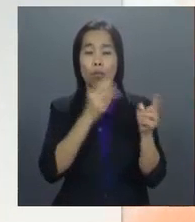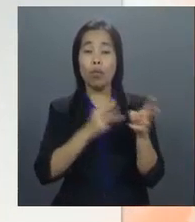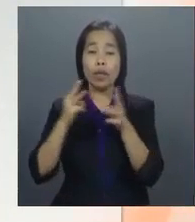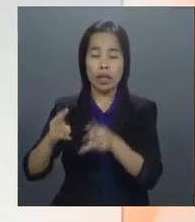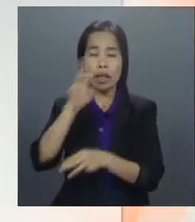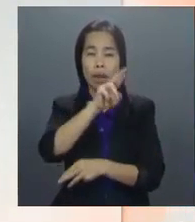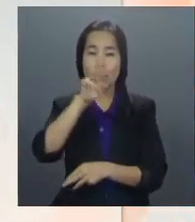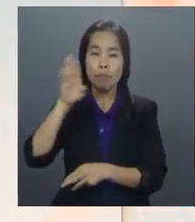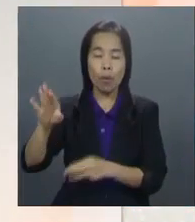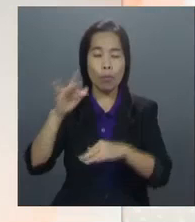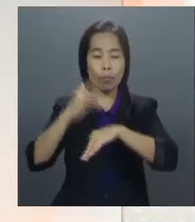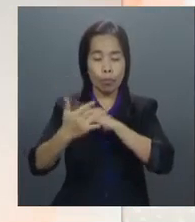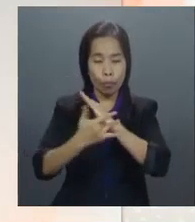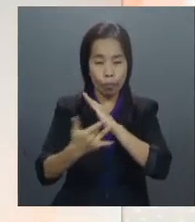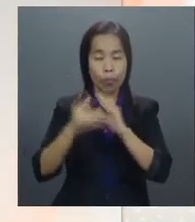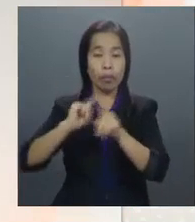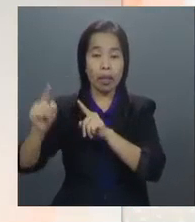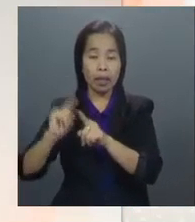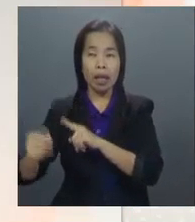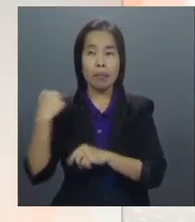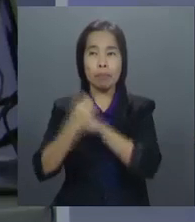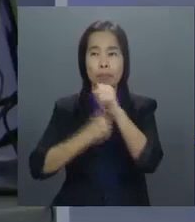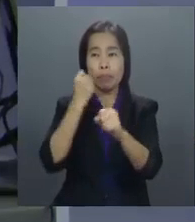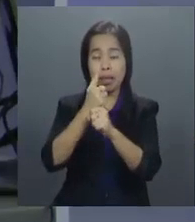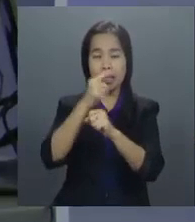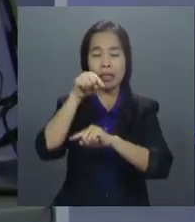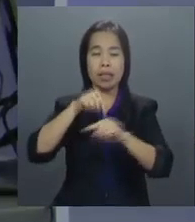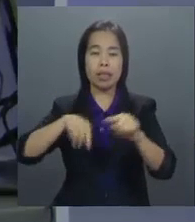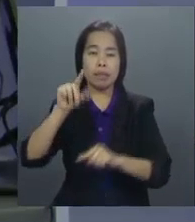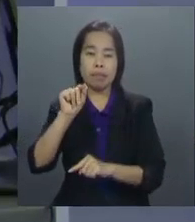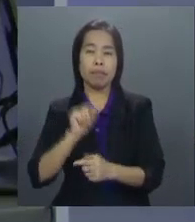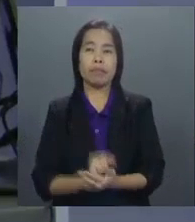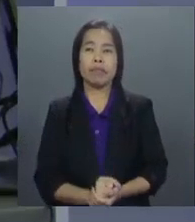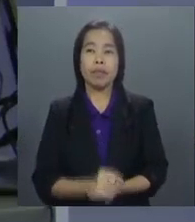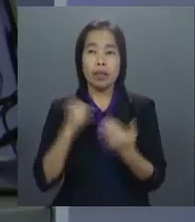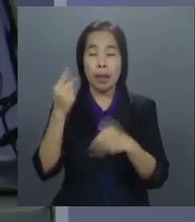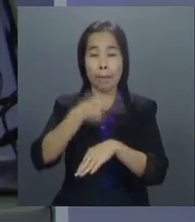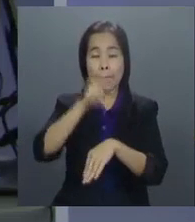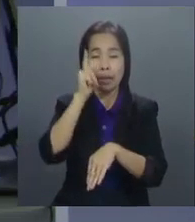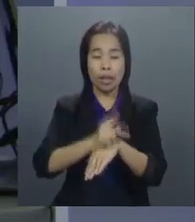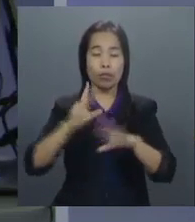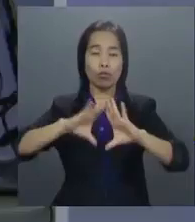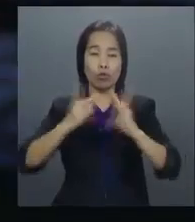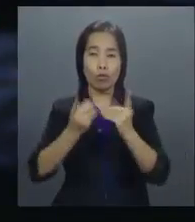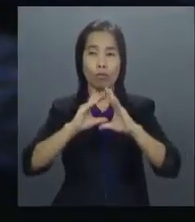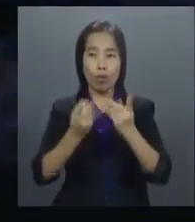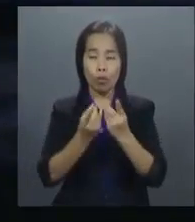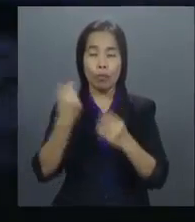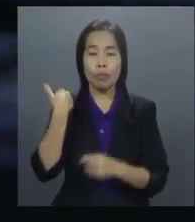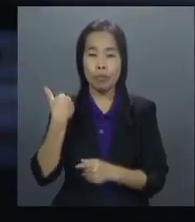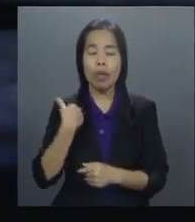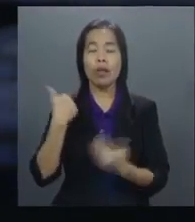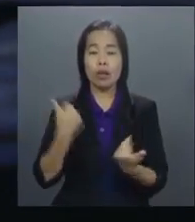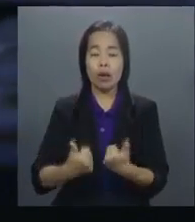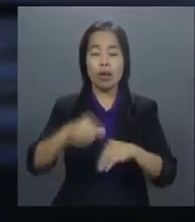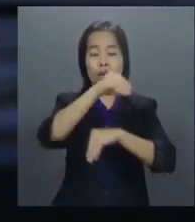ไลน์เพิ่มขึ้นเฉลี่ยร้อยละ20ต่อปีขณะที่ประธานชมรมฟินเทคแห่งประเทศไทยบอกว่าการลดสาขา